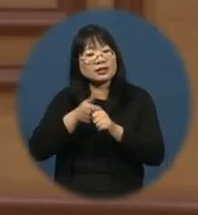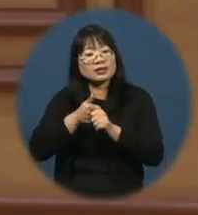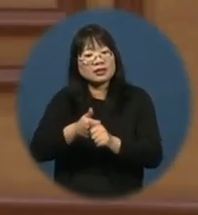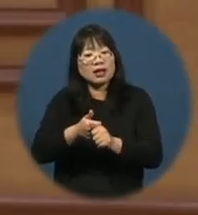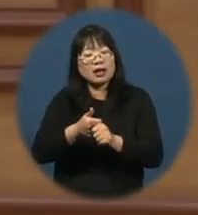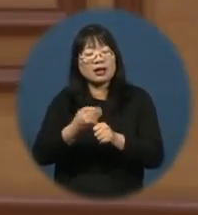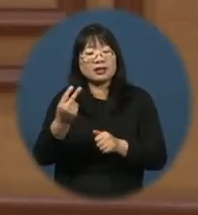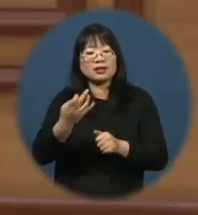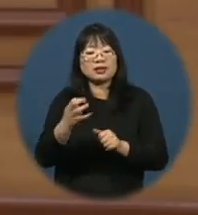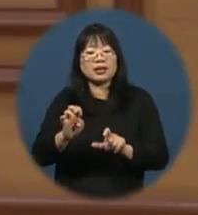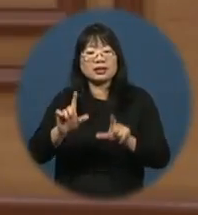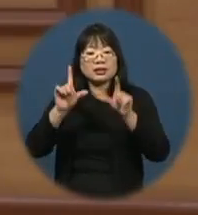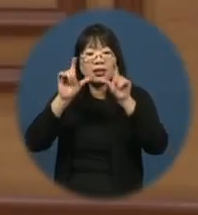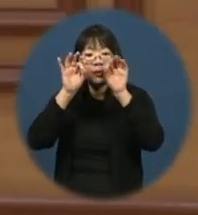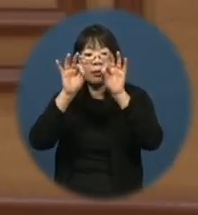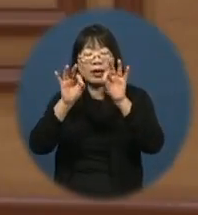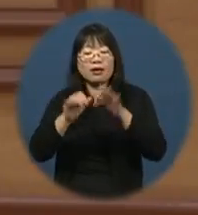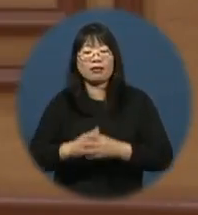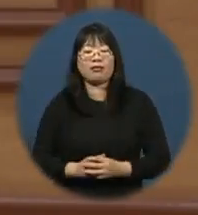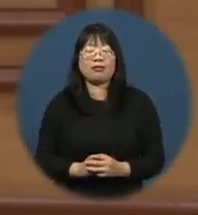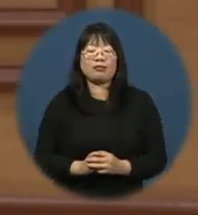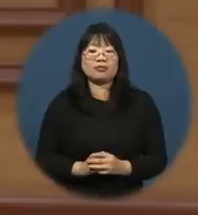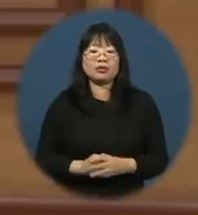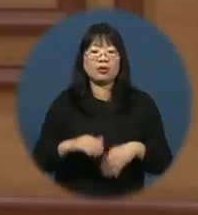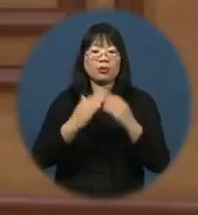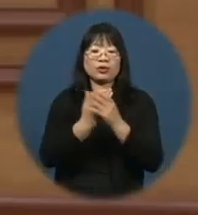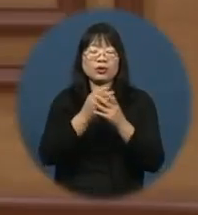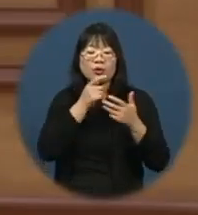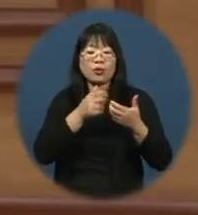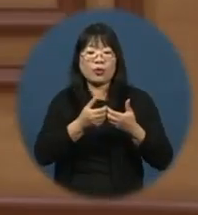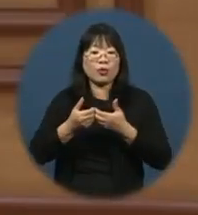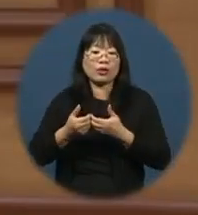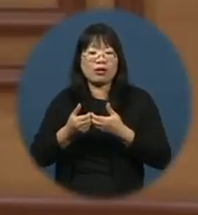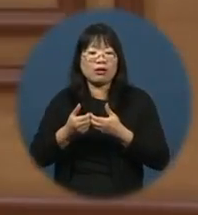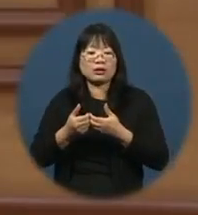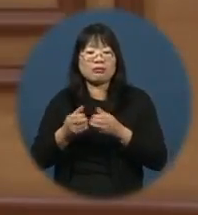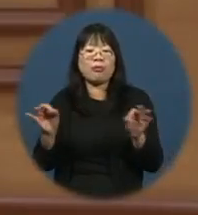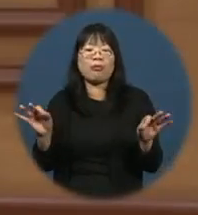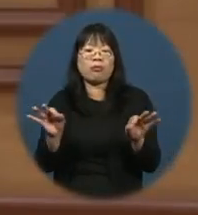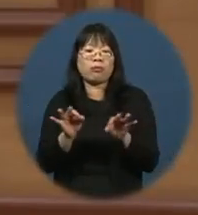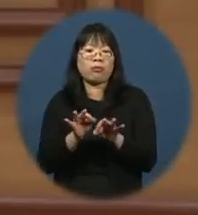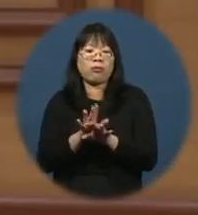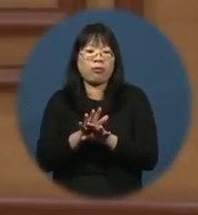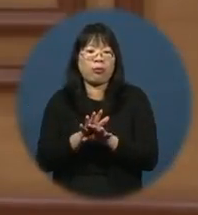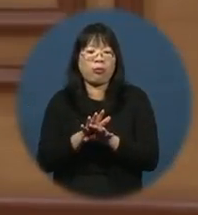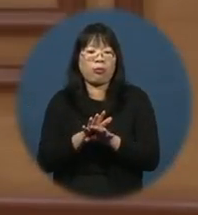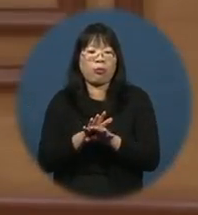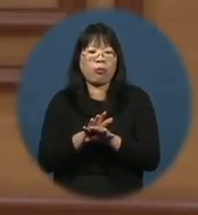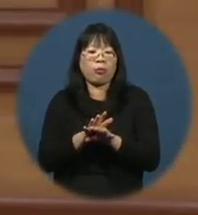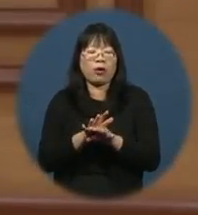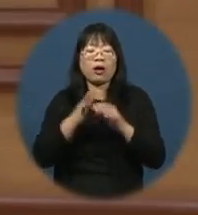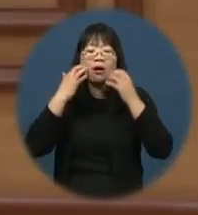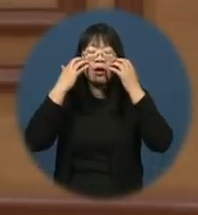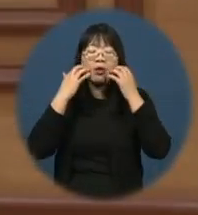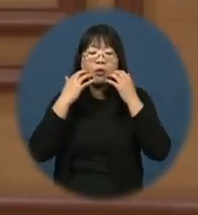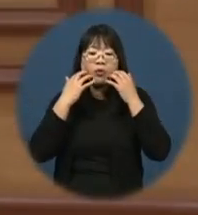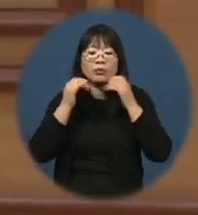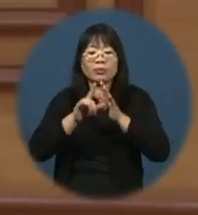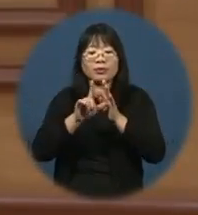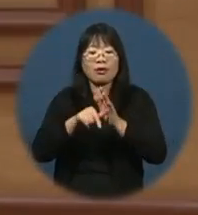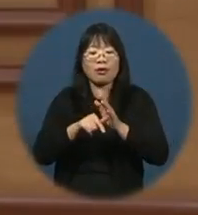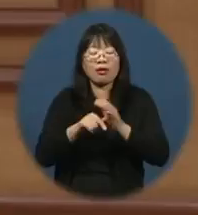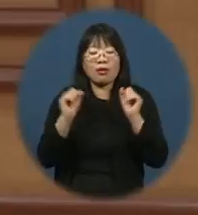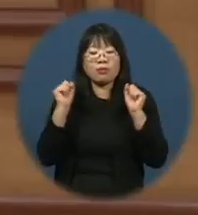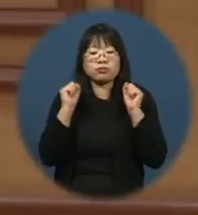의하면 2040년경에 네. 모든 얼음이 다 녹는 즉 여름철에